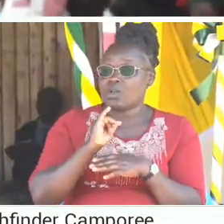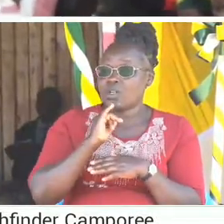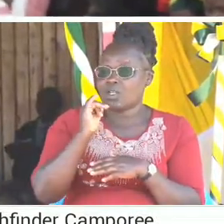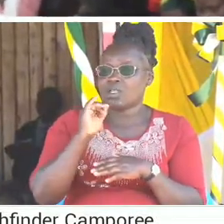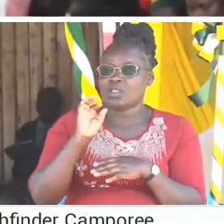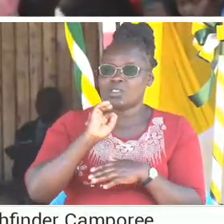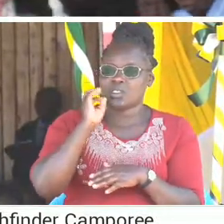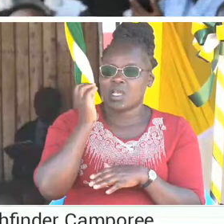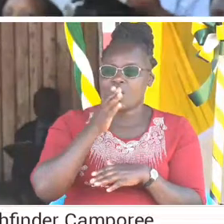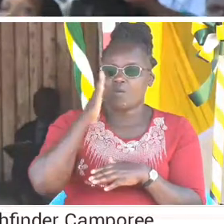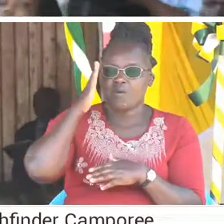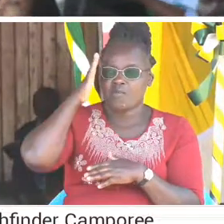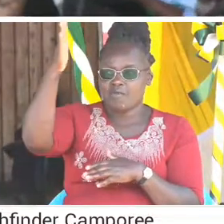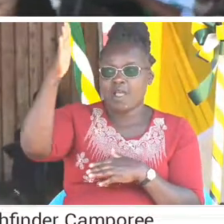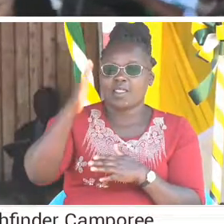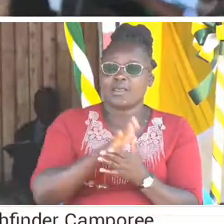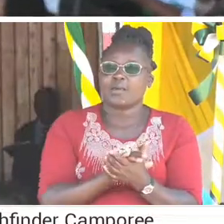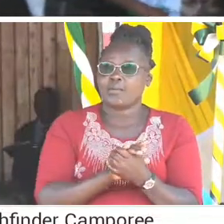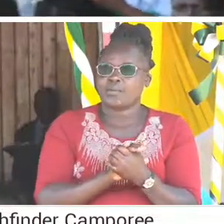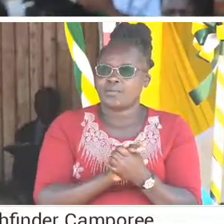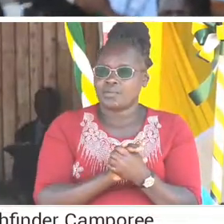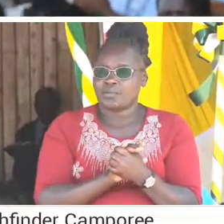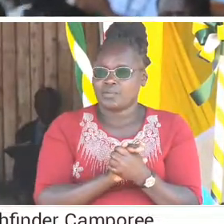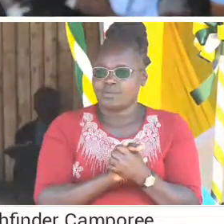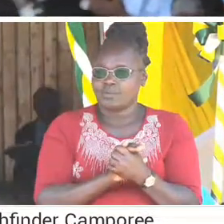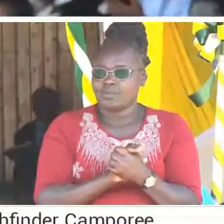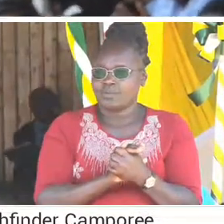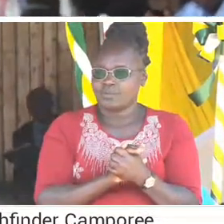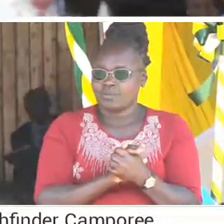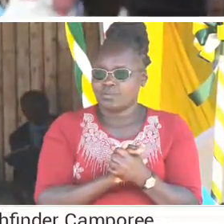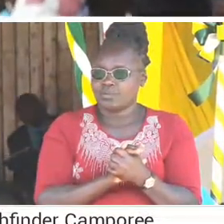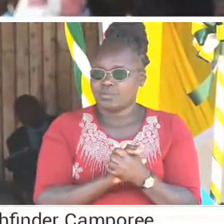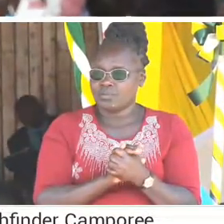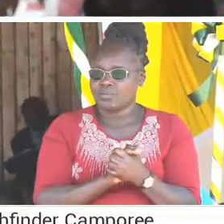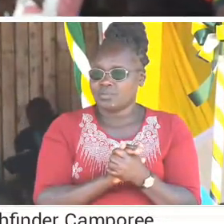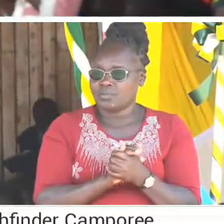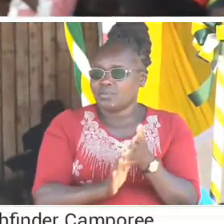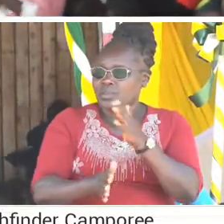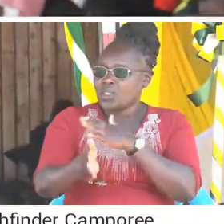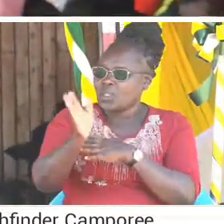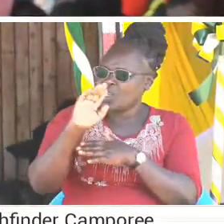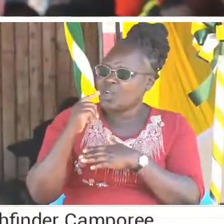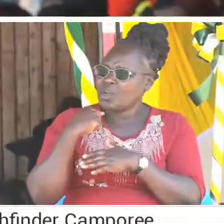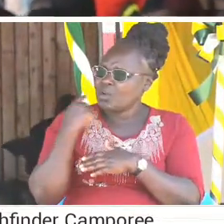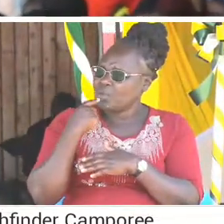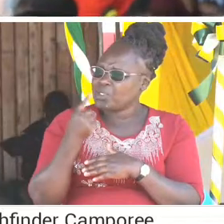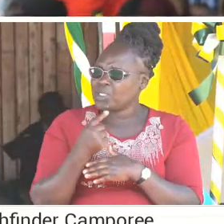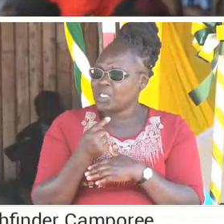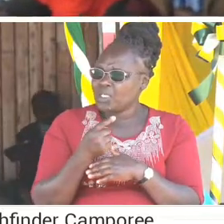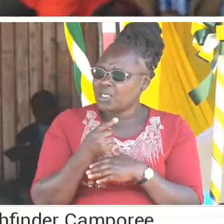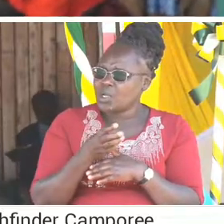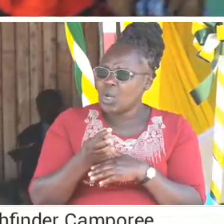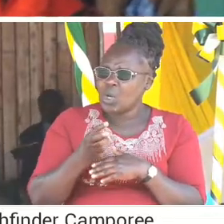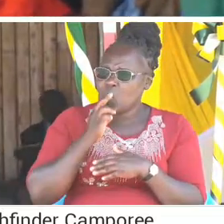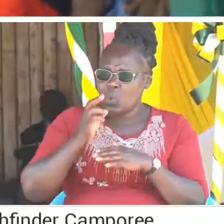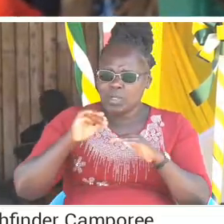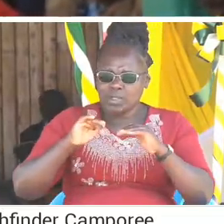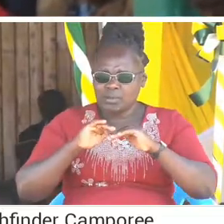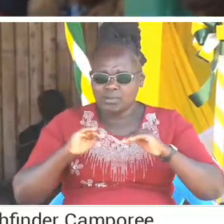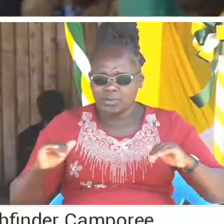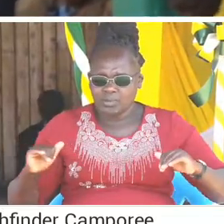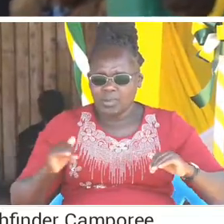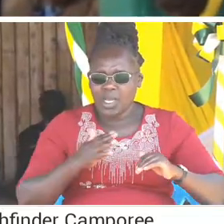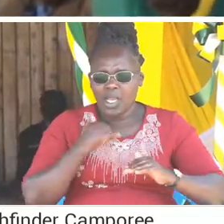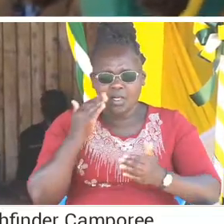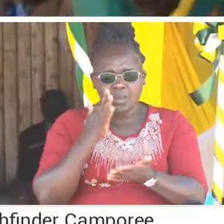nuru. Yeye ndiye aliyesema maji yagawanyike yakagawanyika. Yeye ndiye aliyesema miti yote ikaota. Yeye ndiye